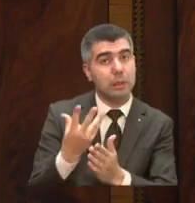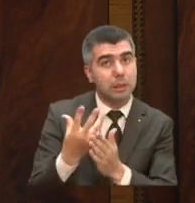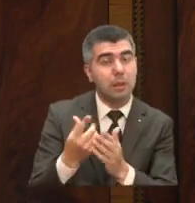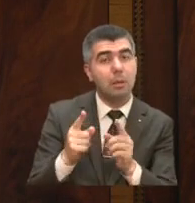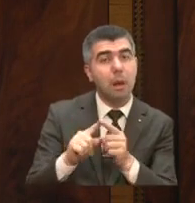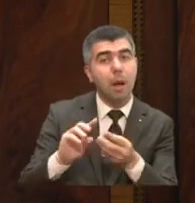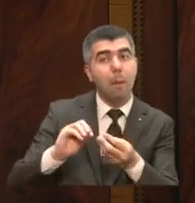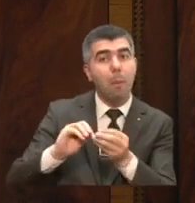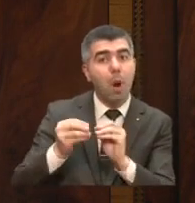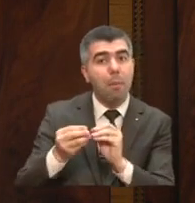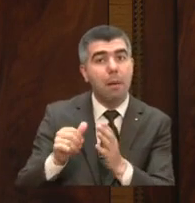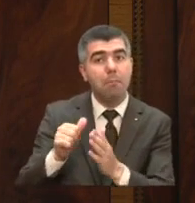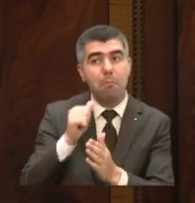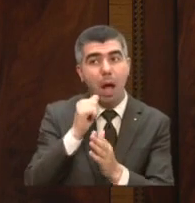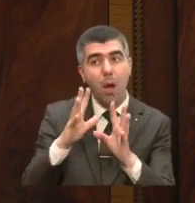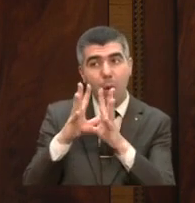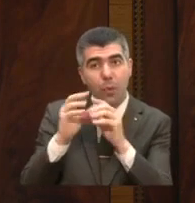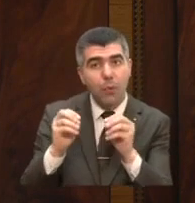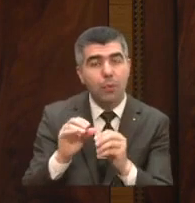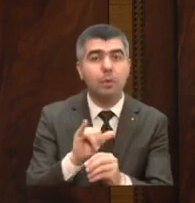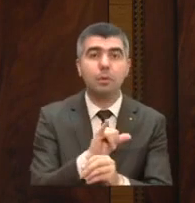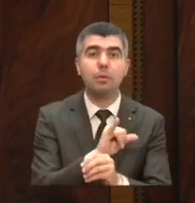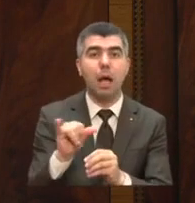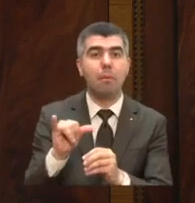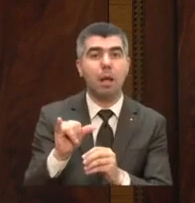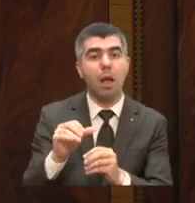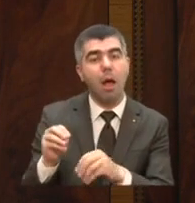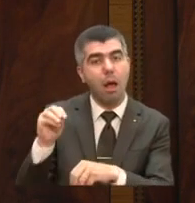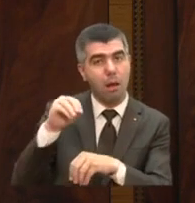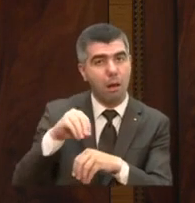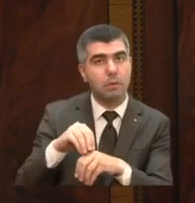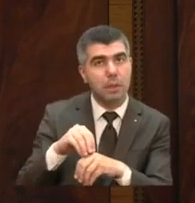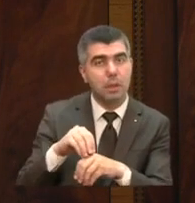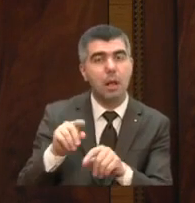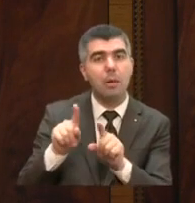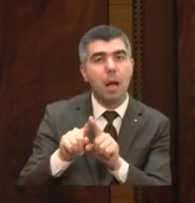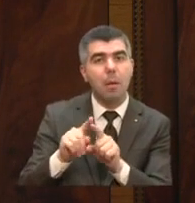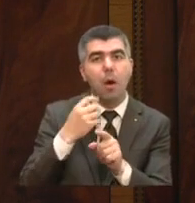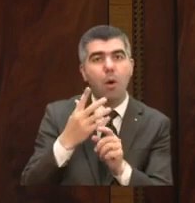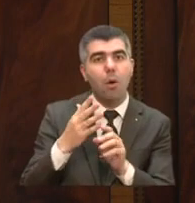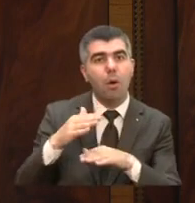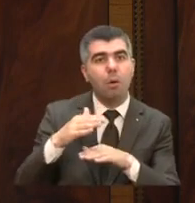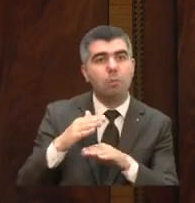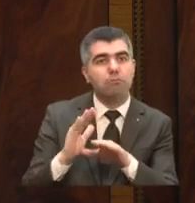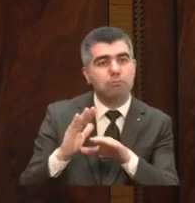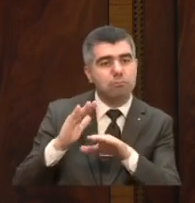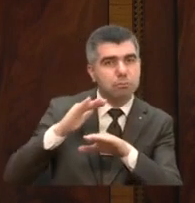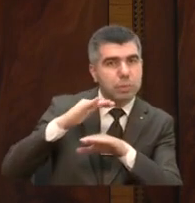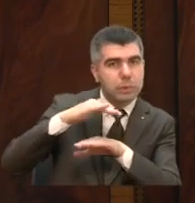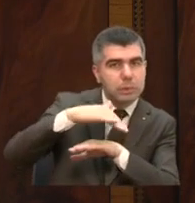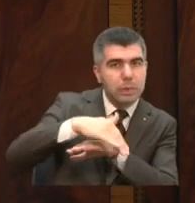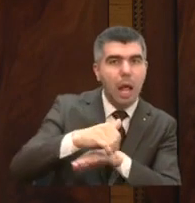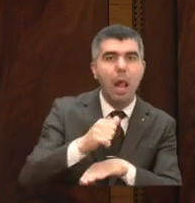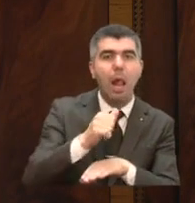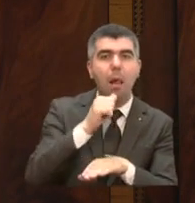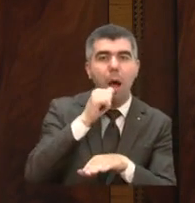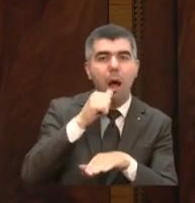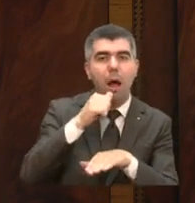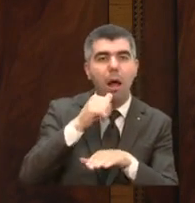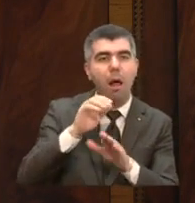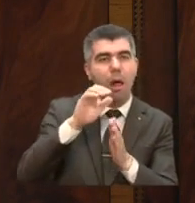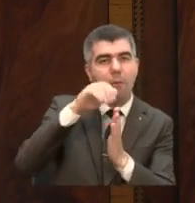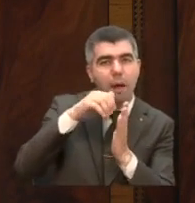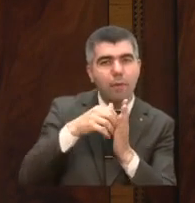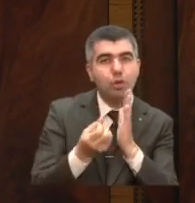القطاع الماء كله انطلاقا من السدود ومن التحلية ومن التوزيع حوالي 118 مليار ديال